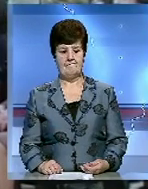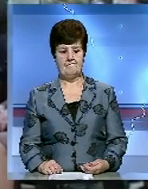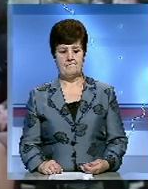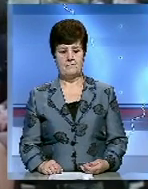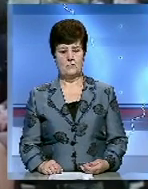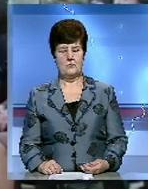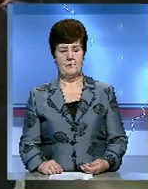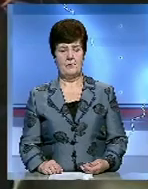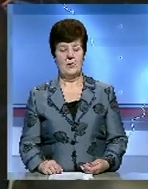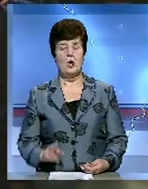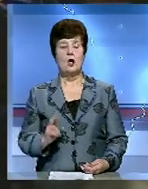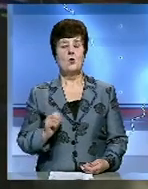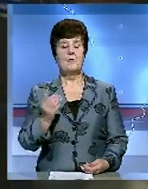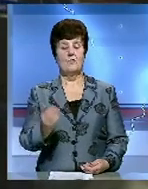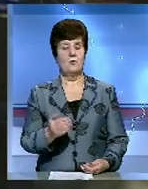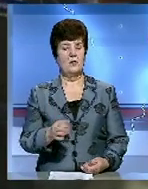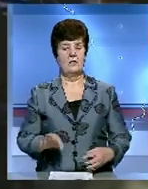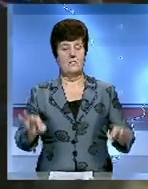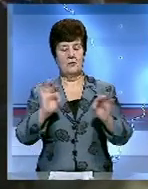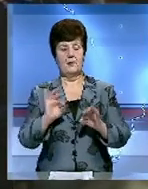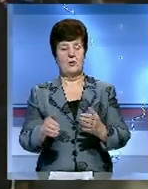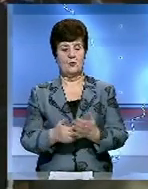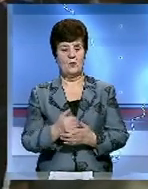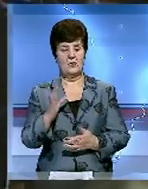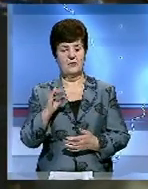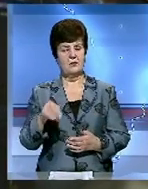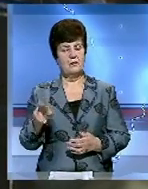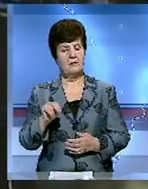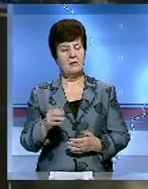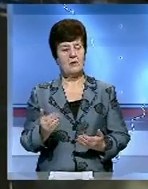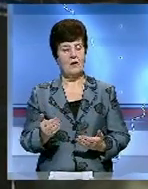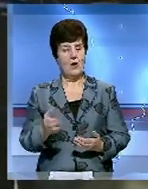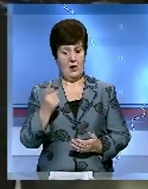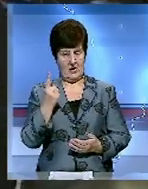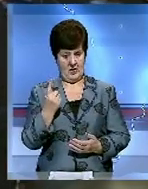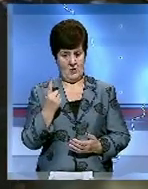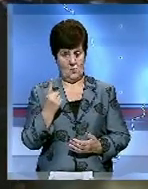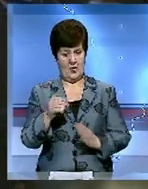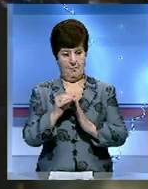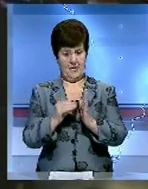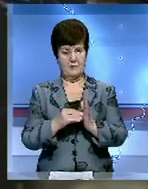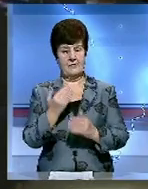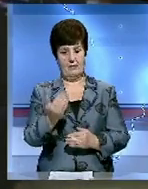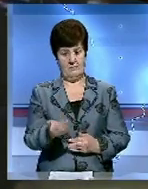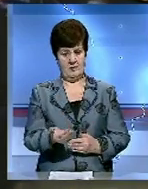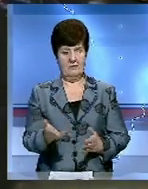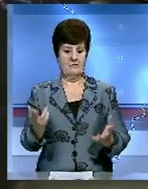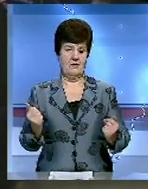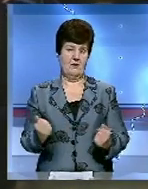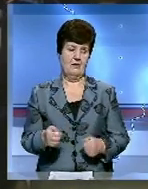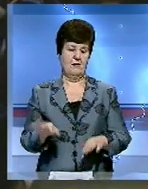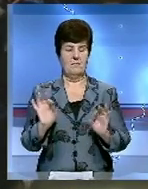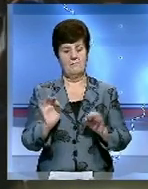Da. Cum la voi? Nimic nou, dar la tine? La mine nou. Încă una pe lista ta? Da. Oh, bravo. Unde